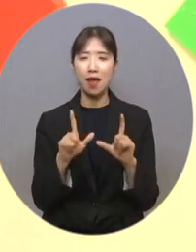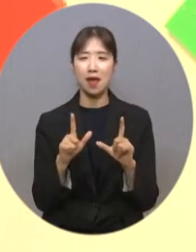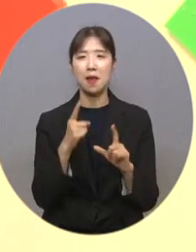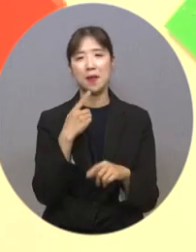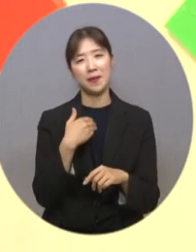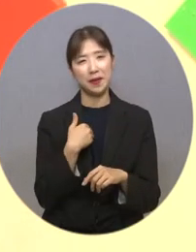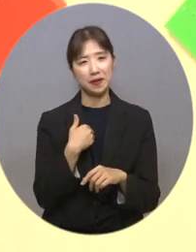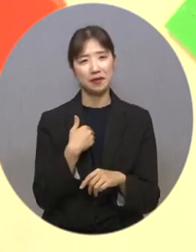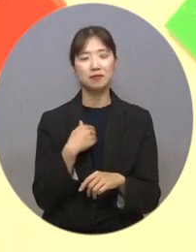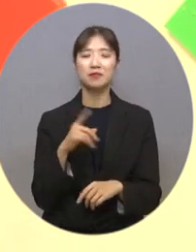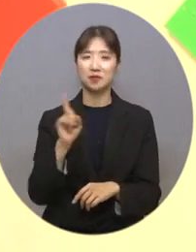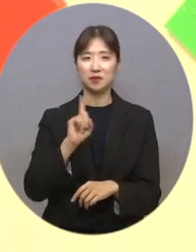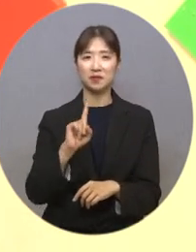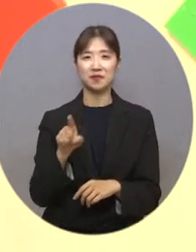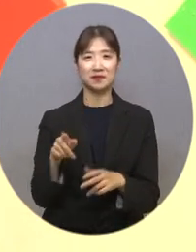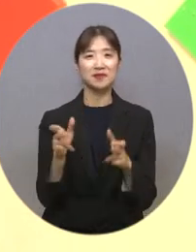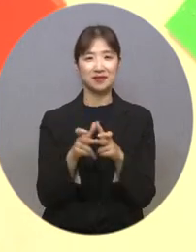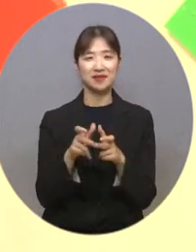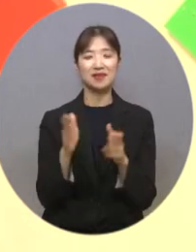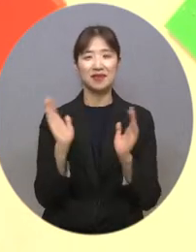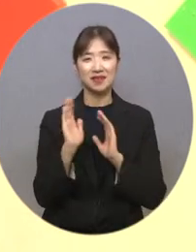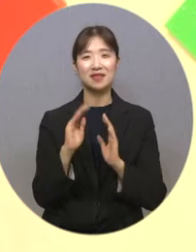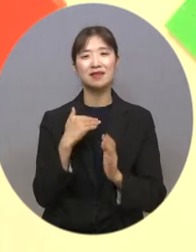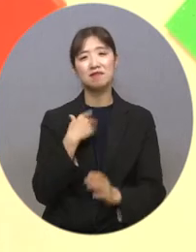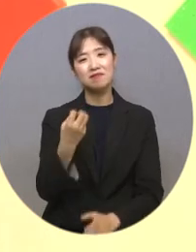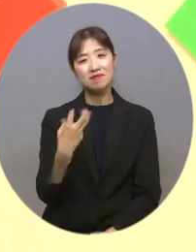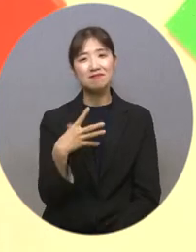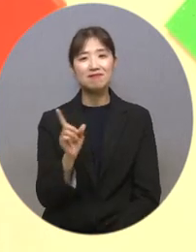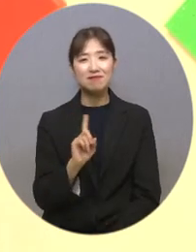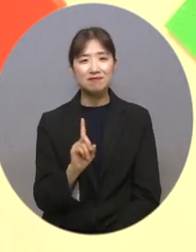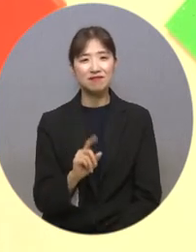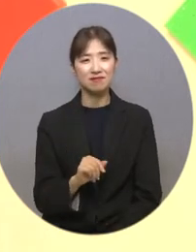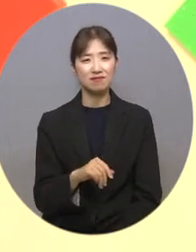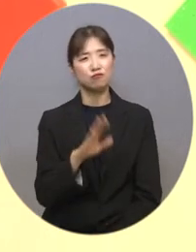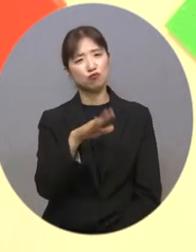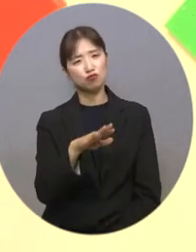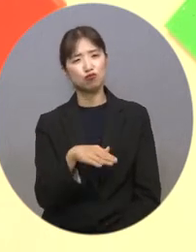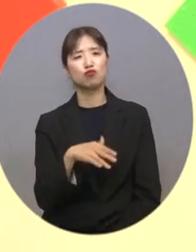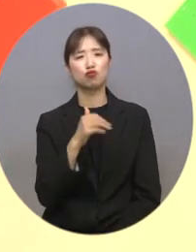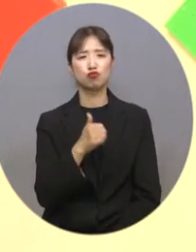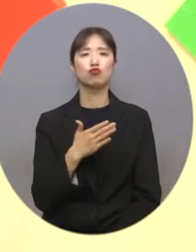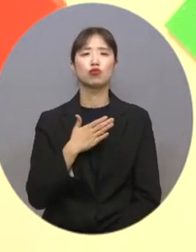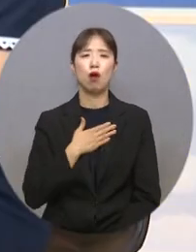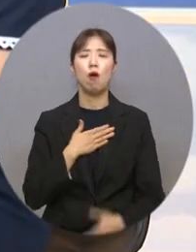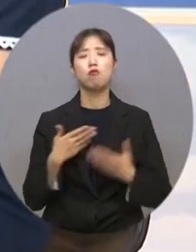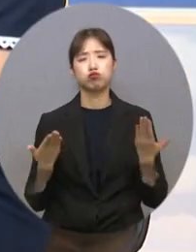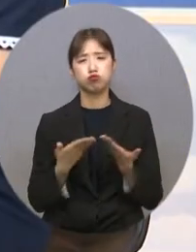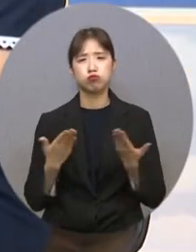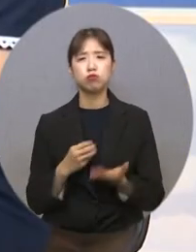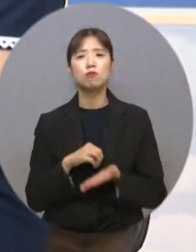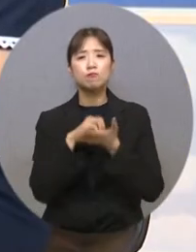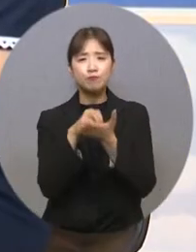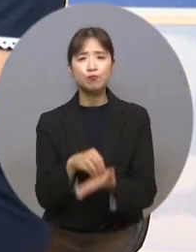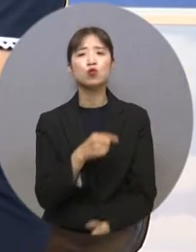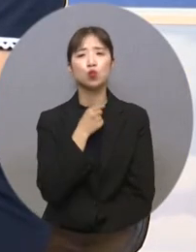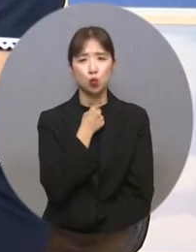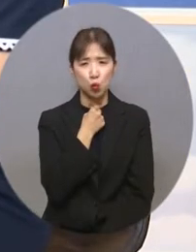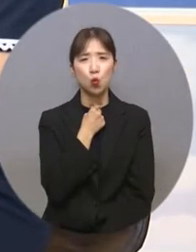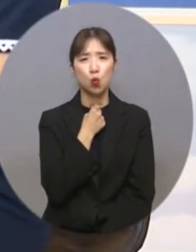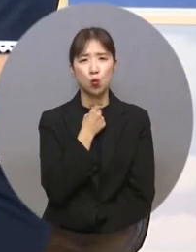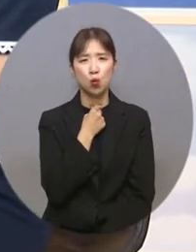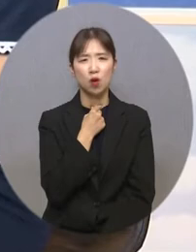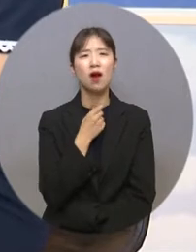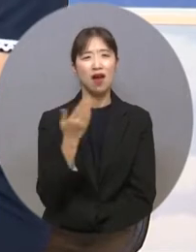그 친구가 이런 얘기를 저한테 해요. 이제 저도 직업을 갖고 싶어요.